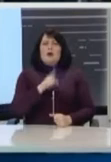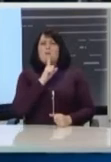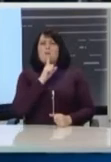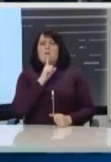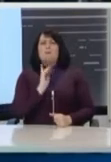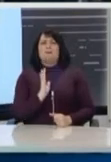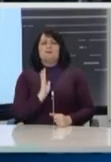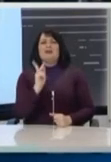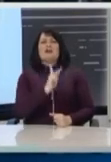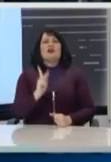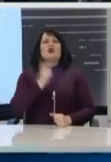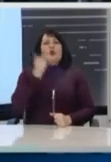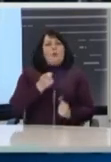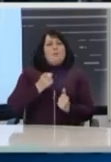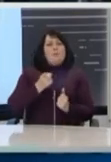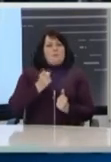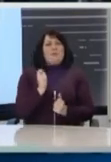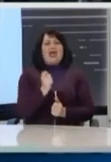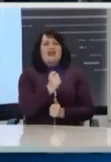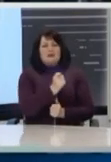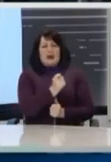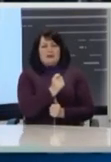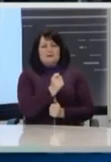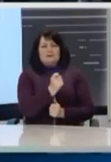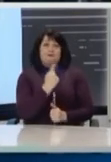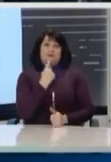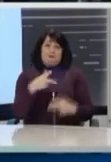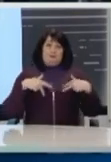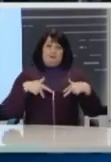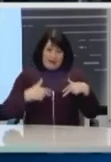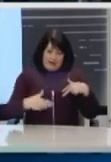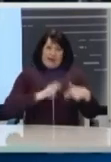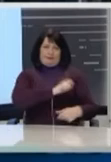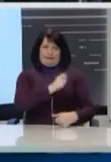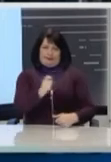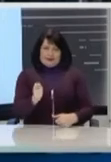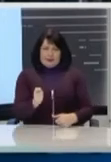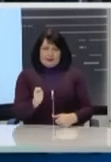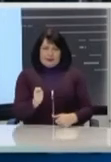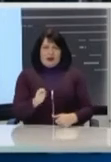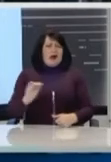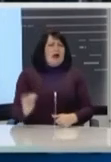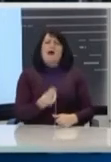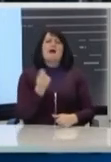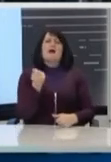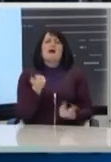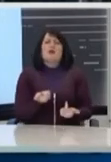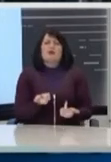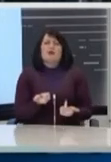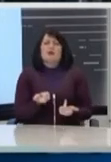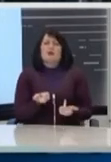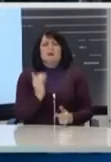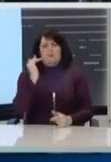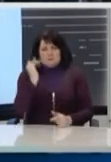κοινωνικό μέρισμα, το οποίο λέει η κυβέρνηση ότι θα μοιράσει, προέρχεται, είναι ξεκάθαρο, από